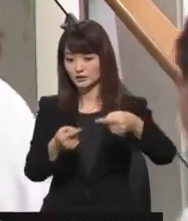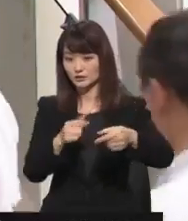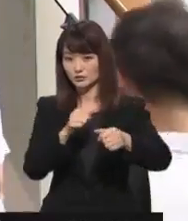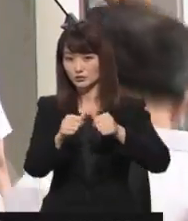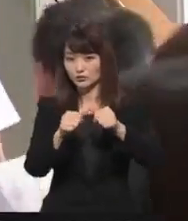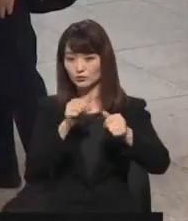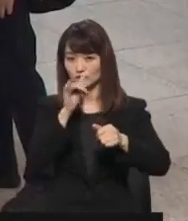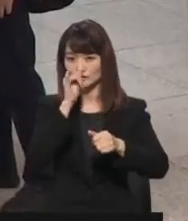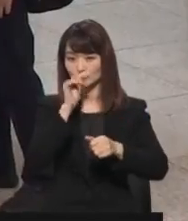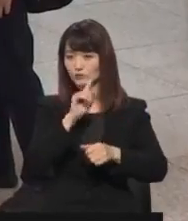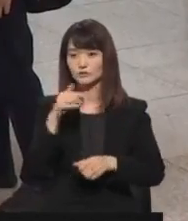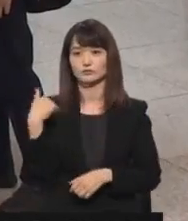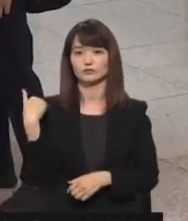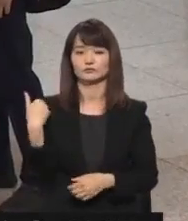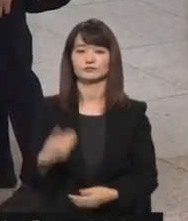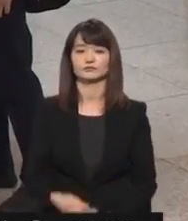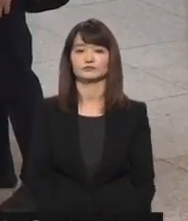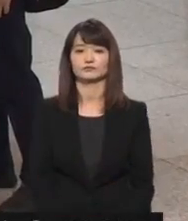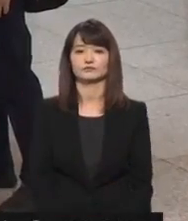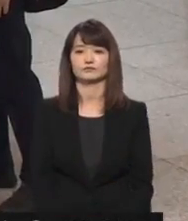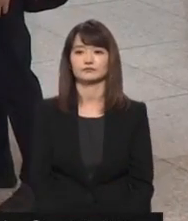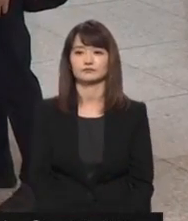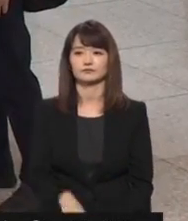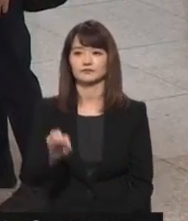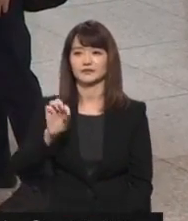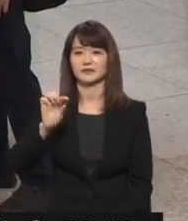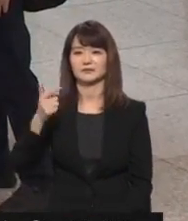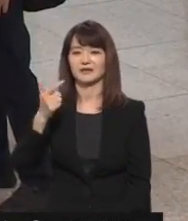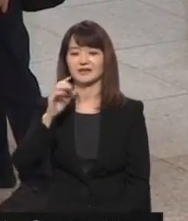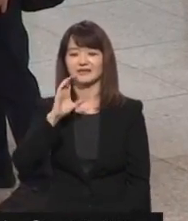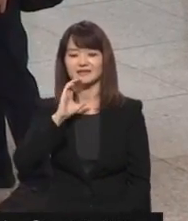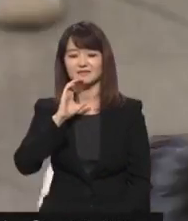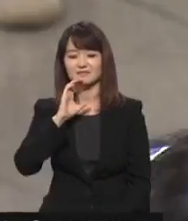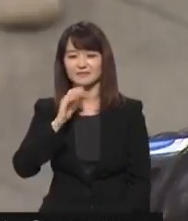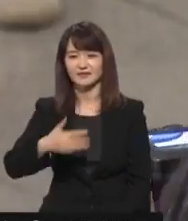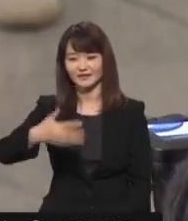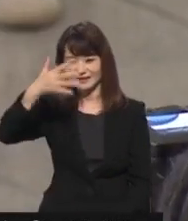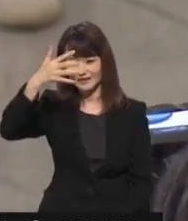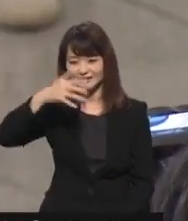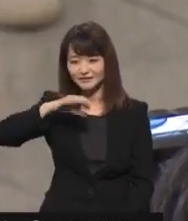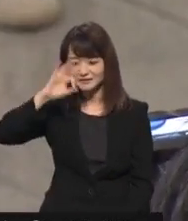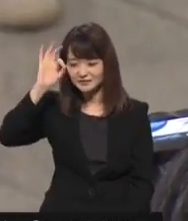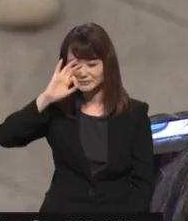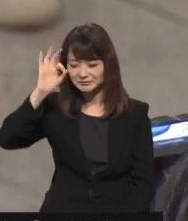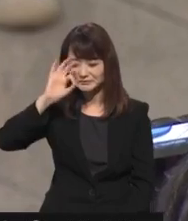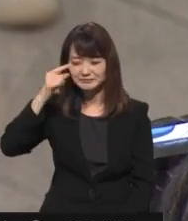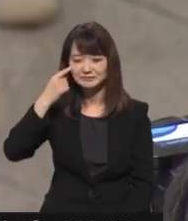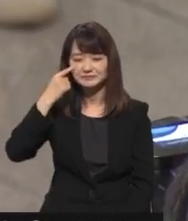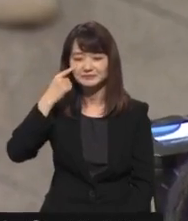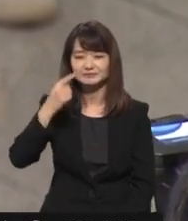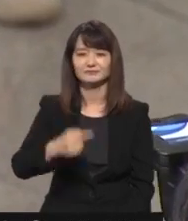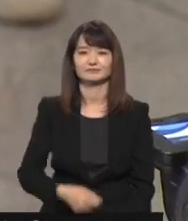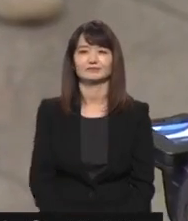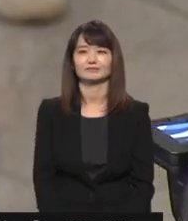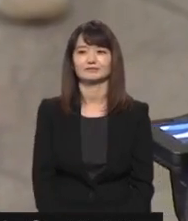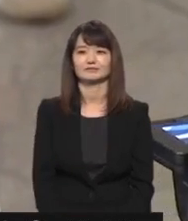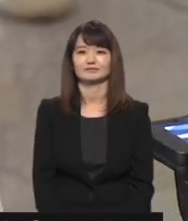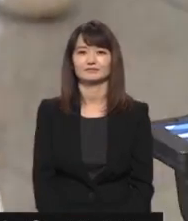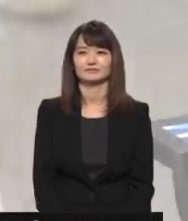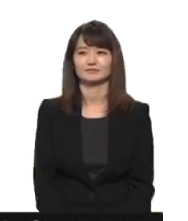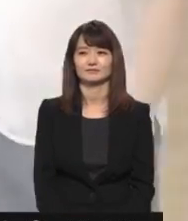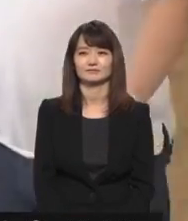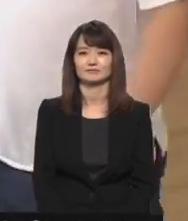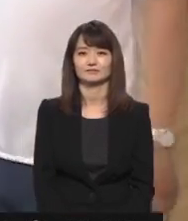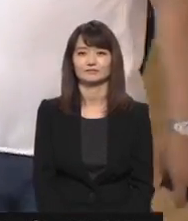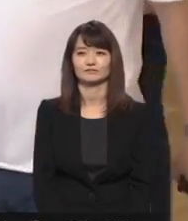대통령이 조대비 기 때문에 흥분이 되서 안됩니다 팬카페를 찾아보겠습니다 아 아까 그 사람을 찾아 봐야 됩니다 가족은 색을 패드가 적인 물어봐서 얘도 뭐라도